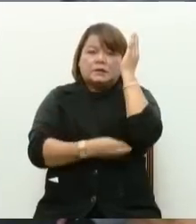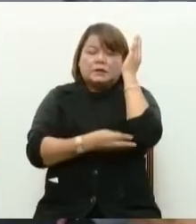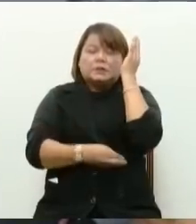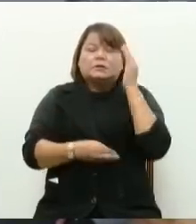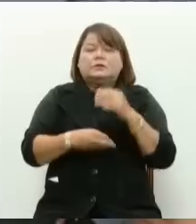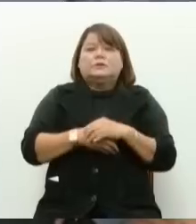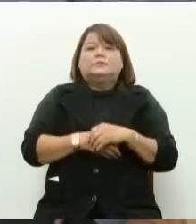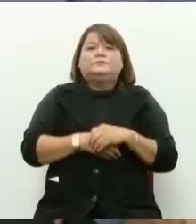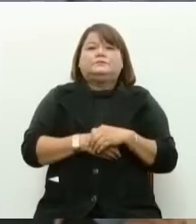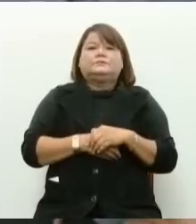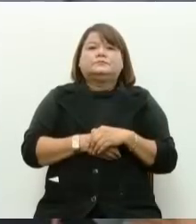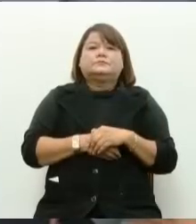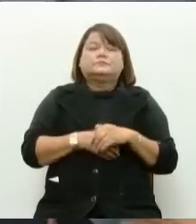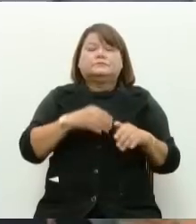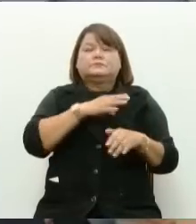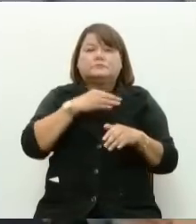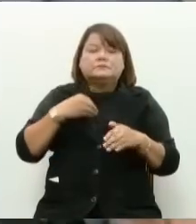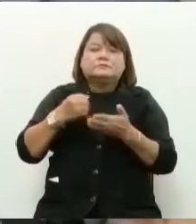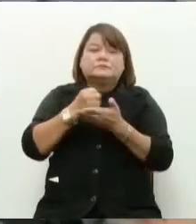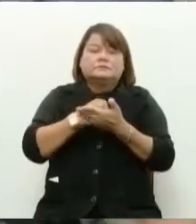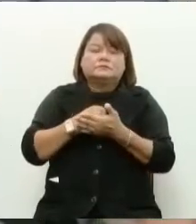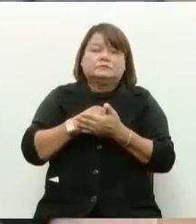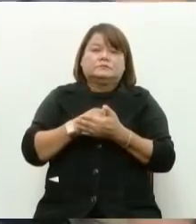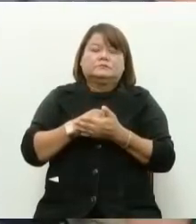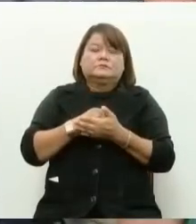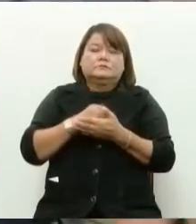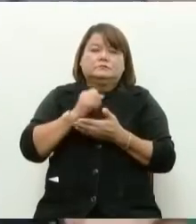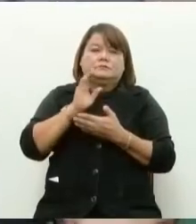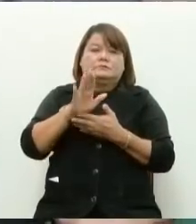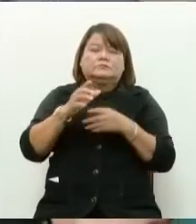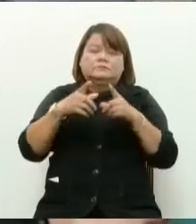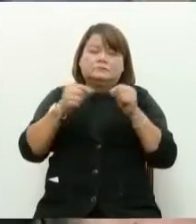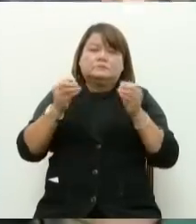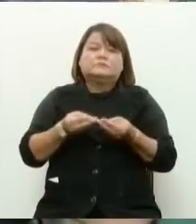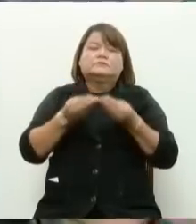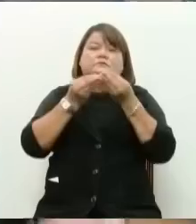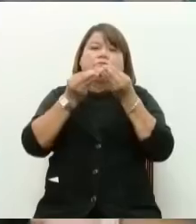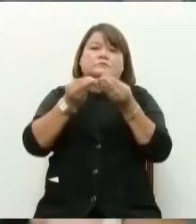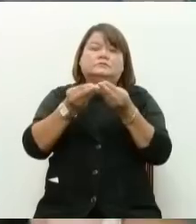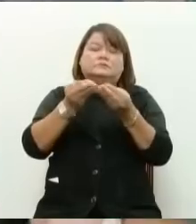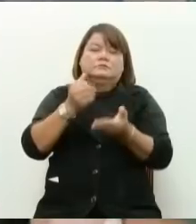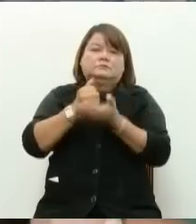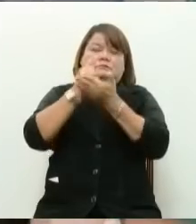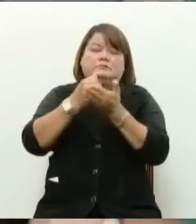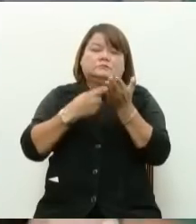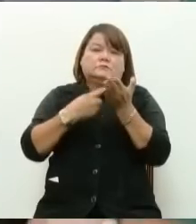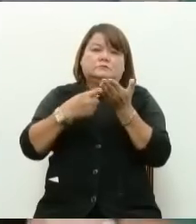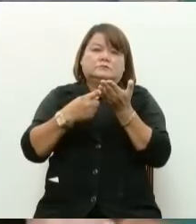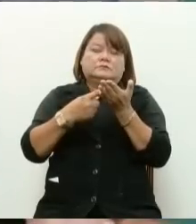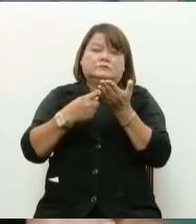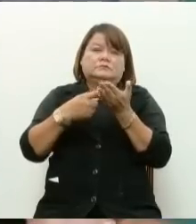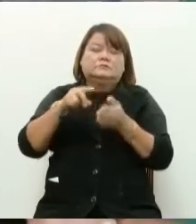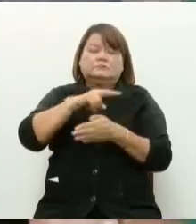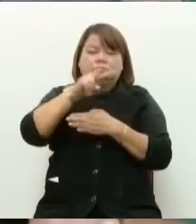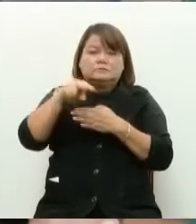ก็ในส่วนของเรื่องของการให้ช่วยเหลือคำปรึกษาในเรื่องของการดูแ